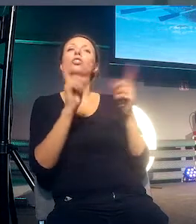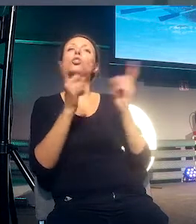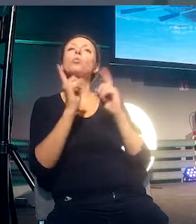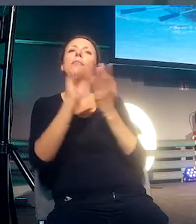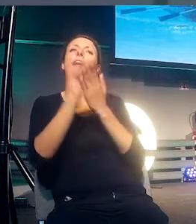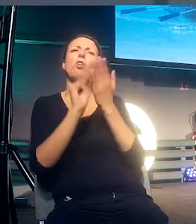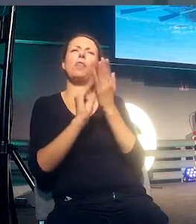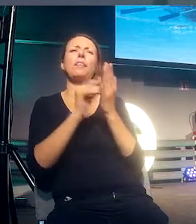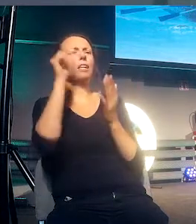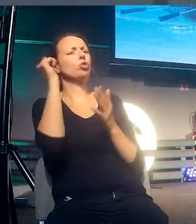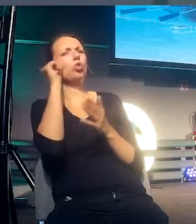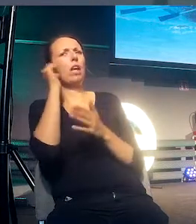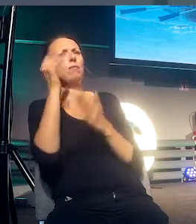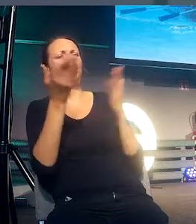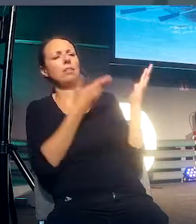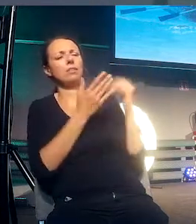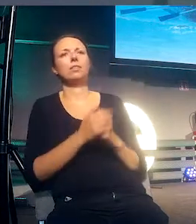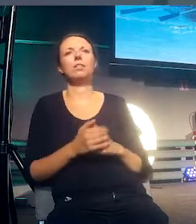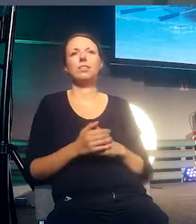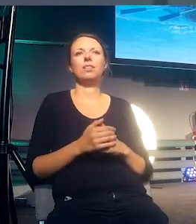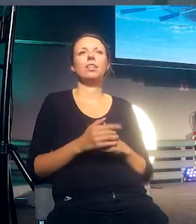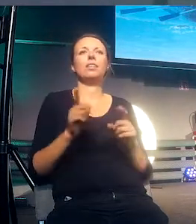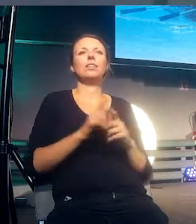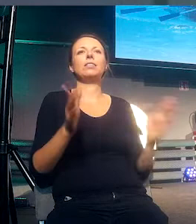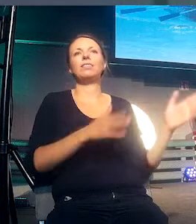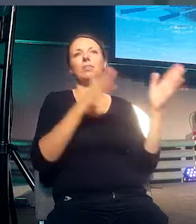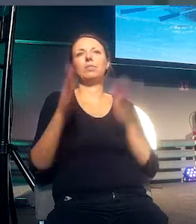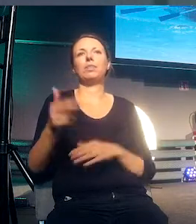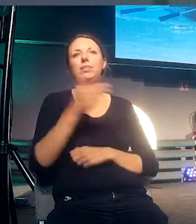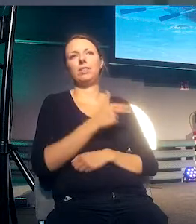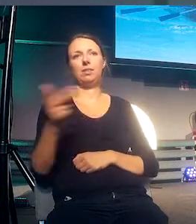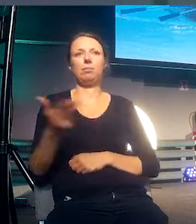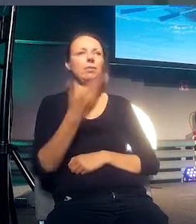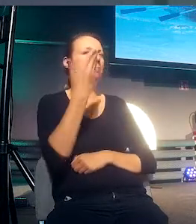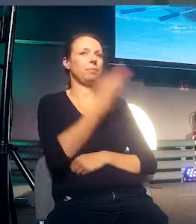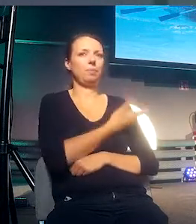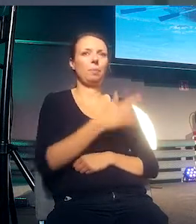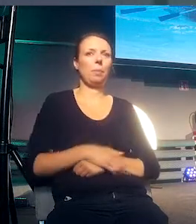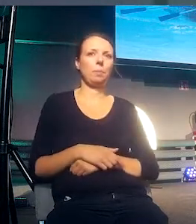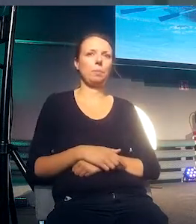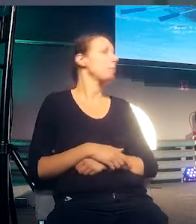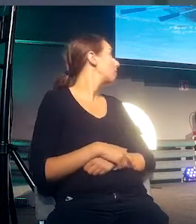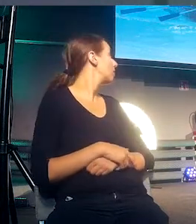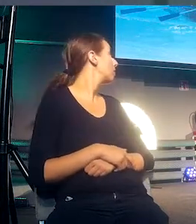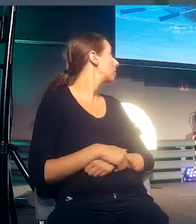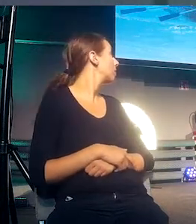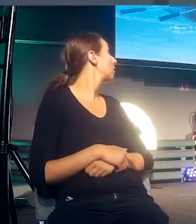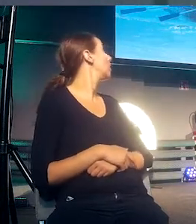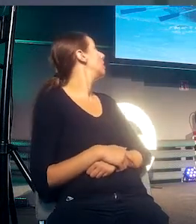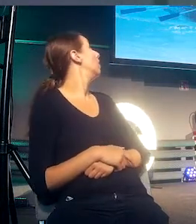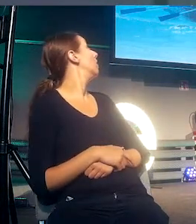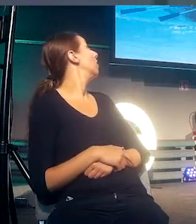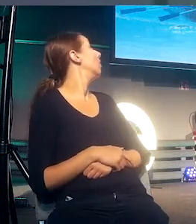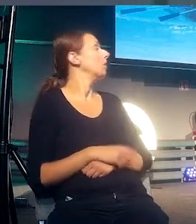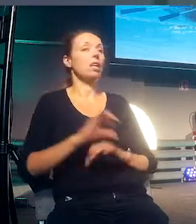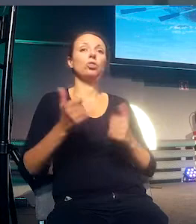Kolejny temat. Już tutaj przestaję rozmawiać bezpośrednio o współpracy Jak designerów między sobą, jak się